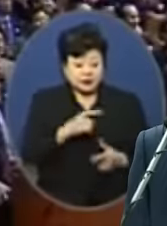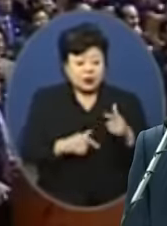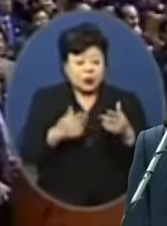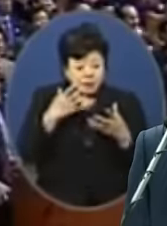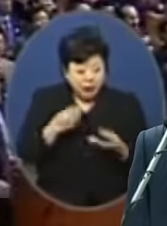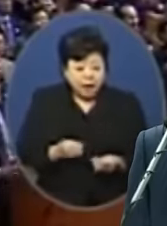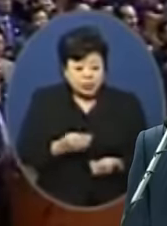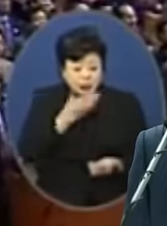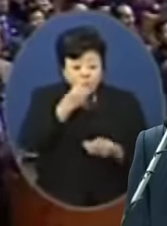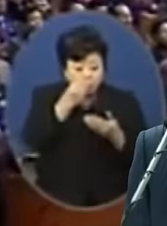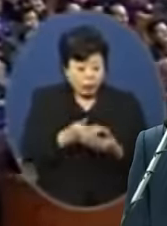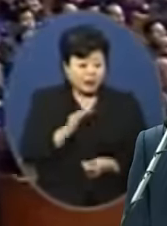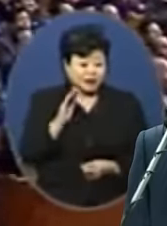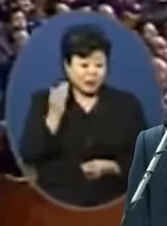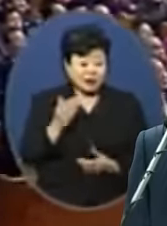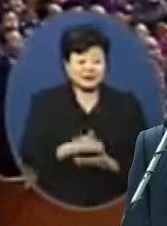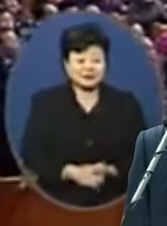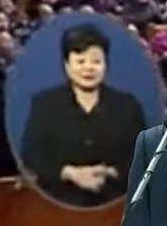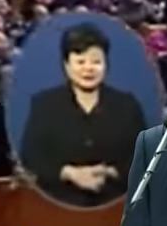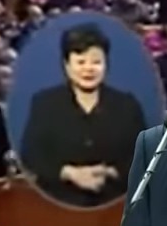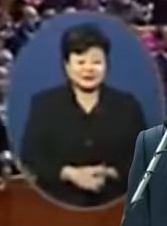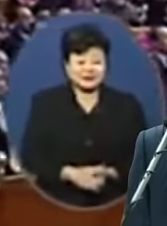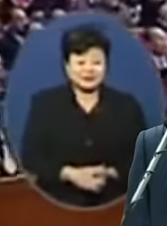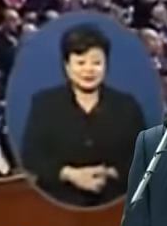많이 전도할 수 있고